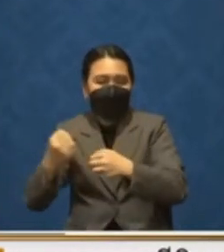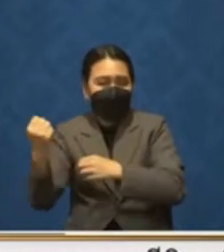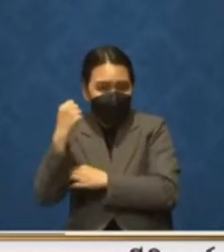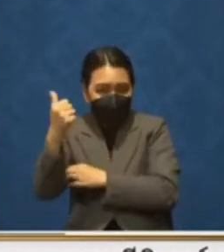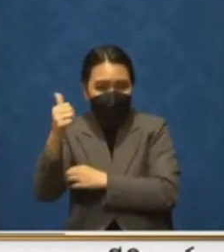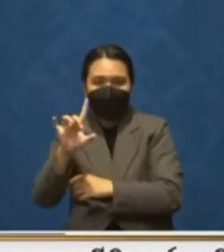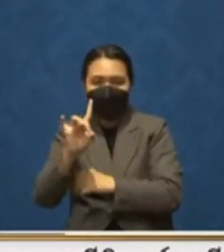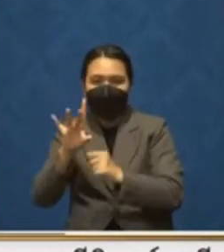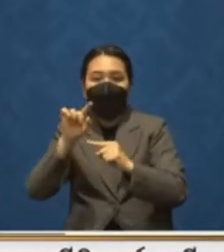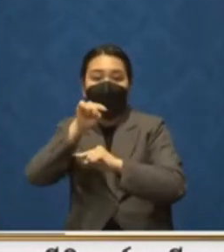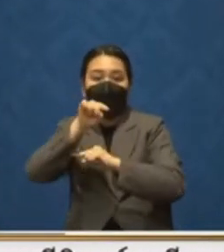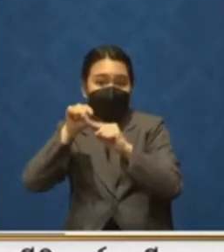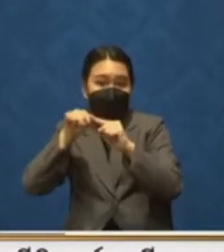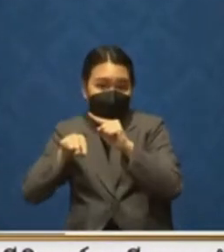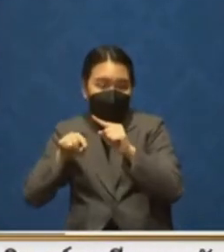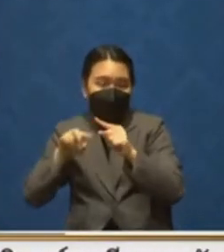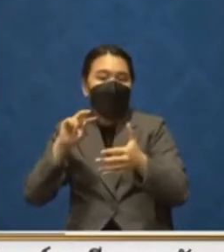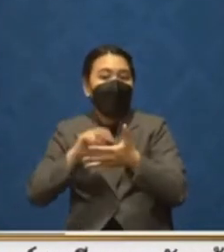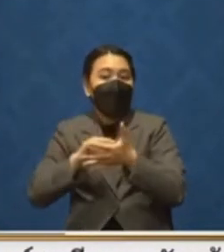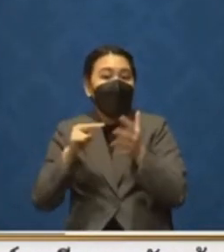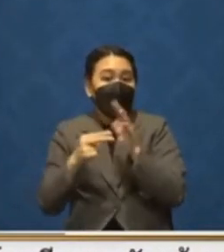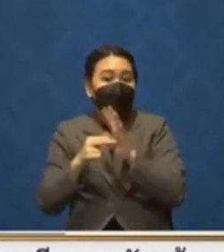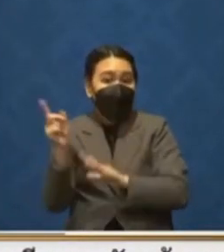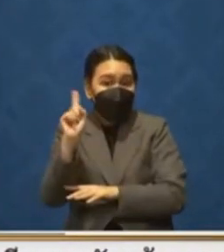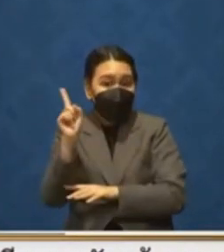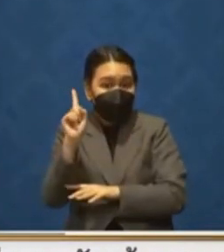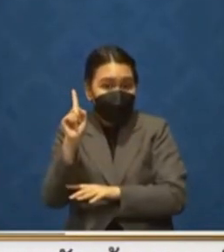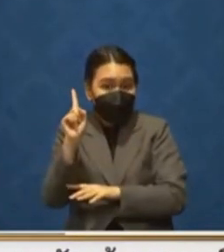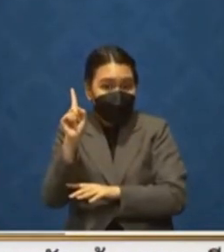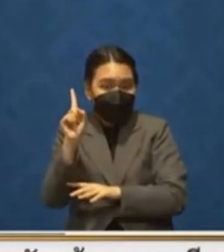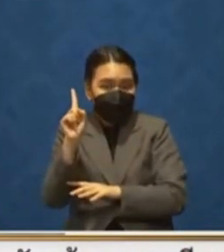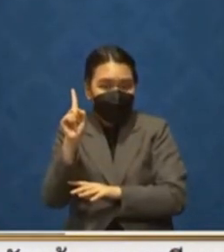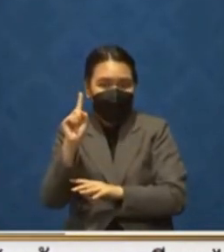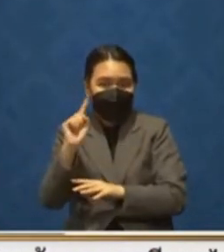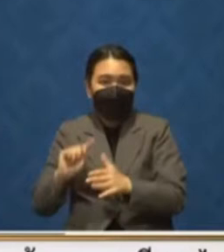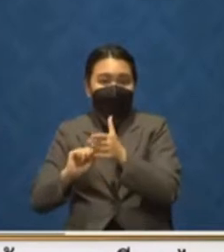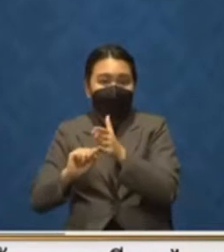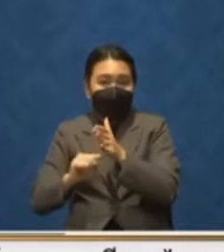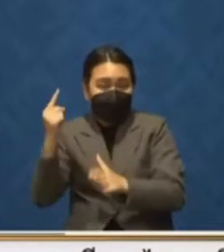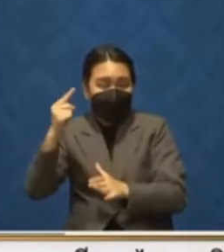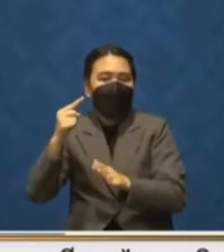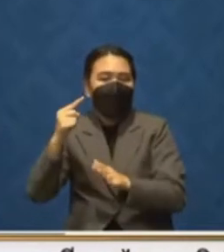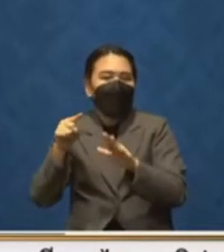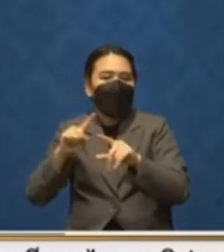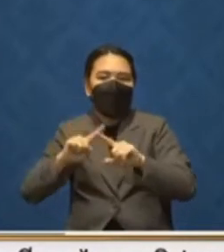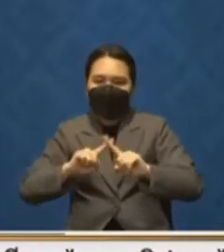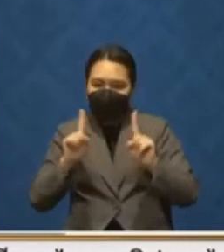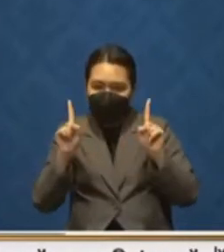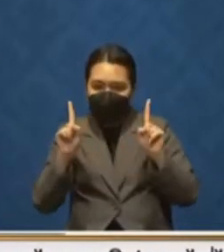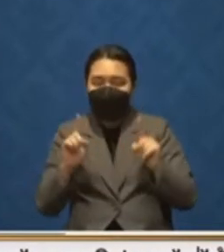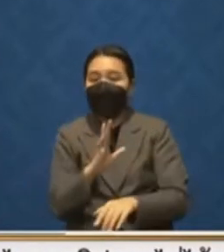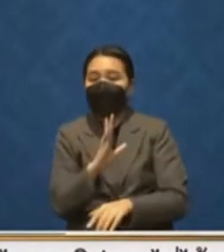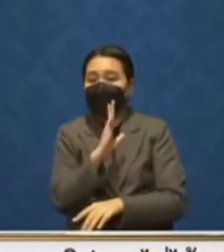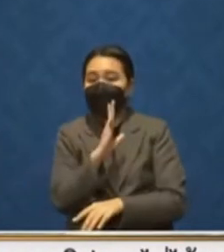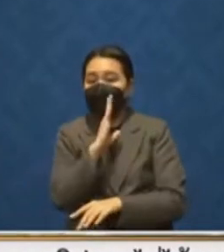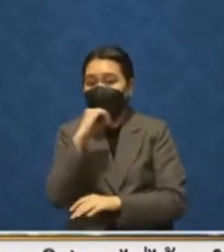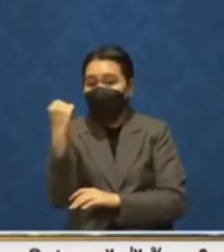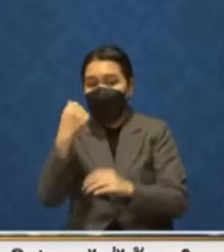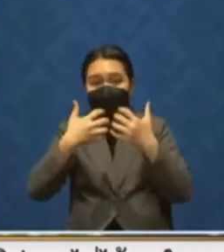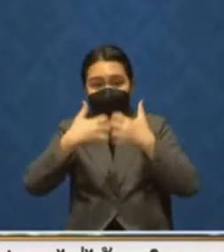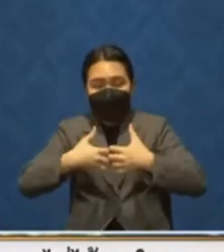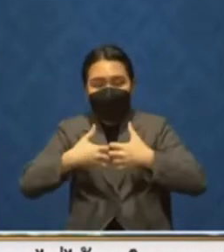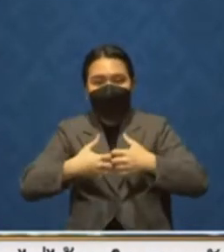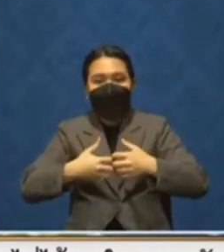วันหมายความว่าประเภทเชื้อเพลิงเขาไม่เหมือนกันจะนำกำลังการผลิตของโรงงาน